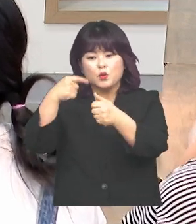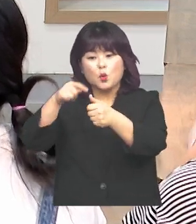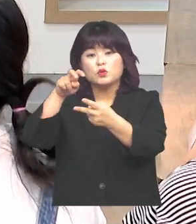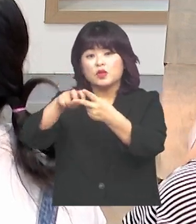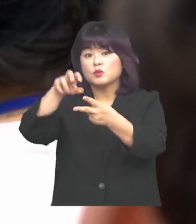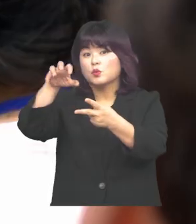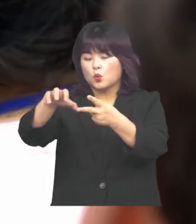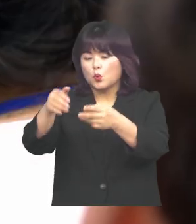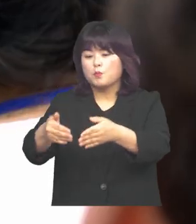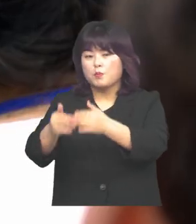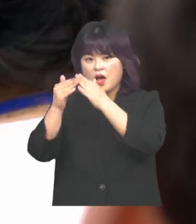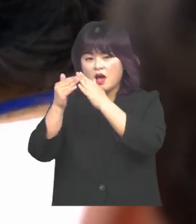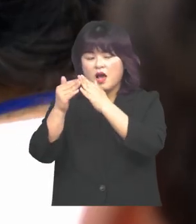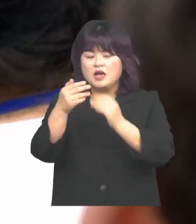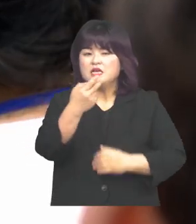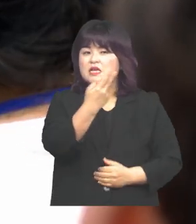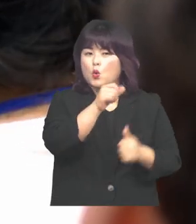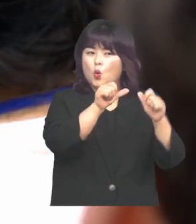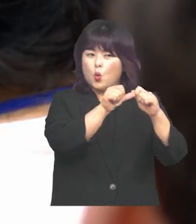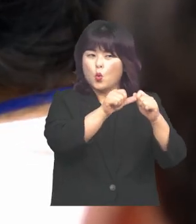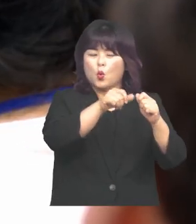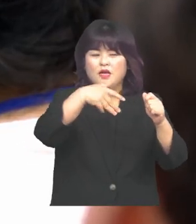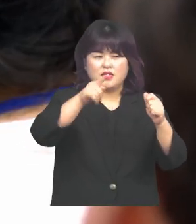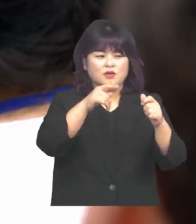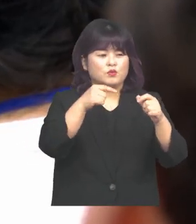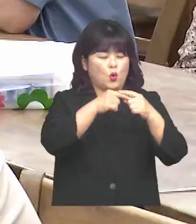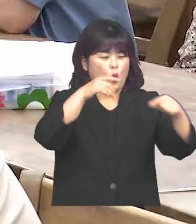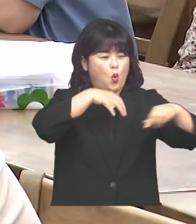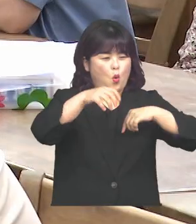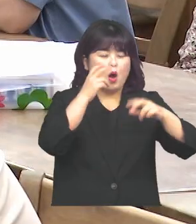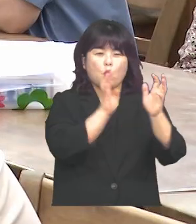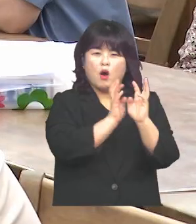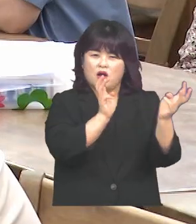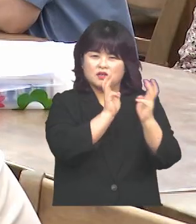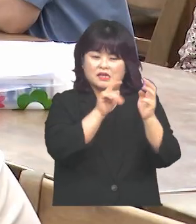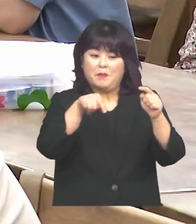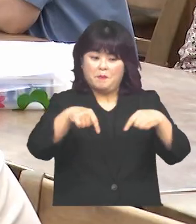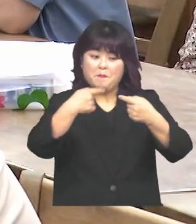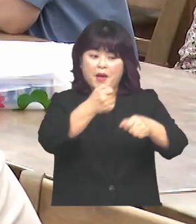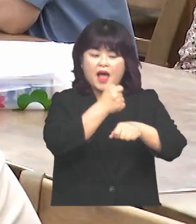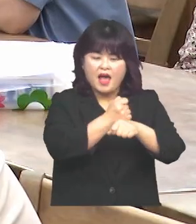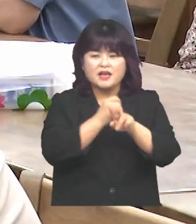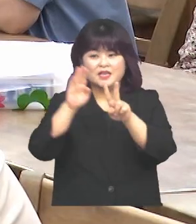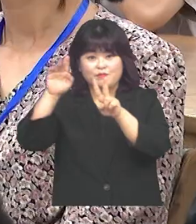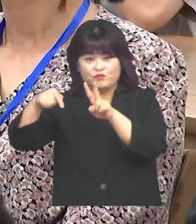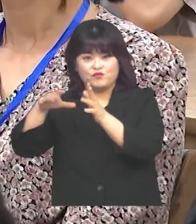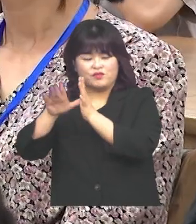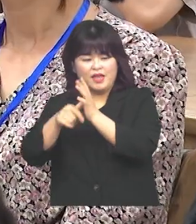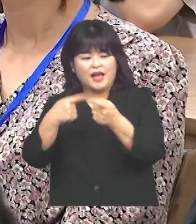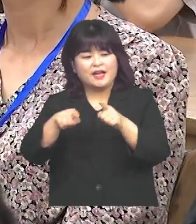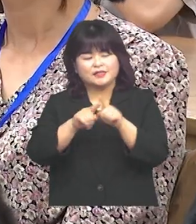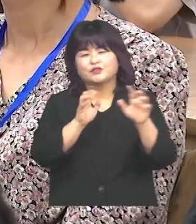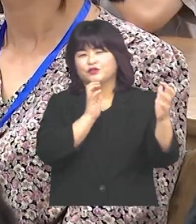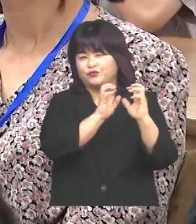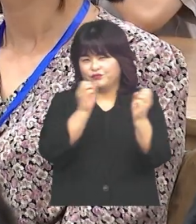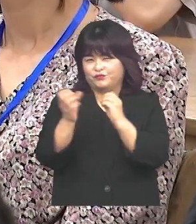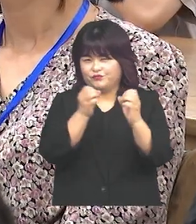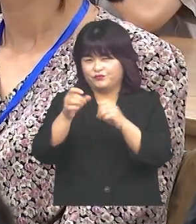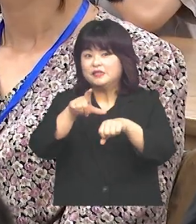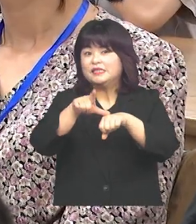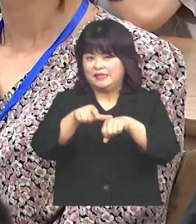용인산림교육센터에서 열린 제5기 용인청년정책 네트워크 워크숍의 2부 행사에서 청년들과 대화하는 시간을